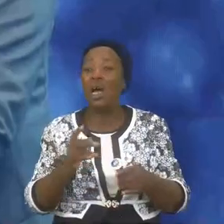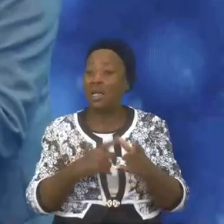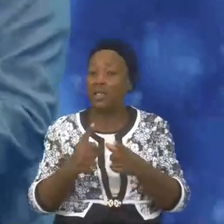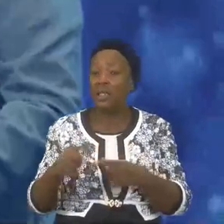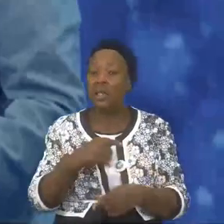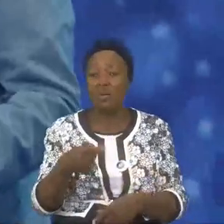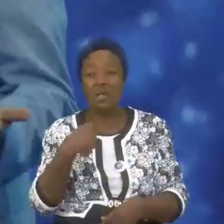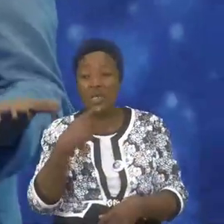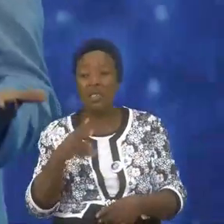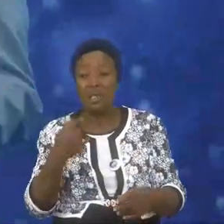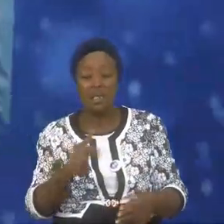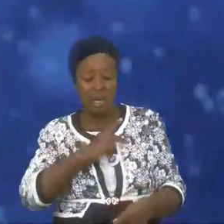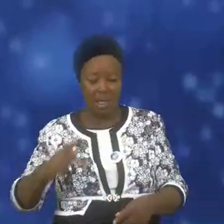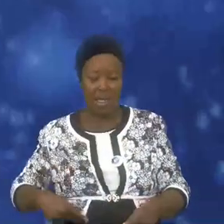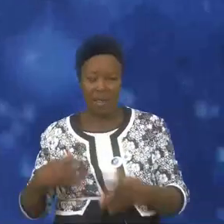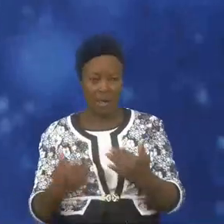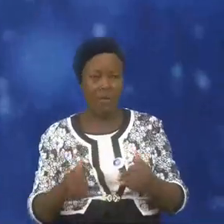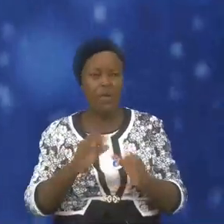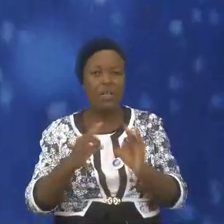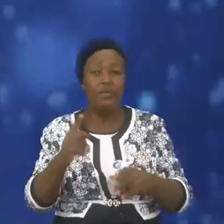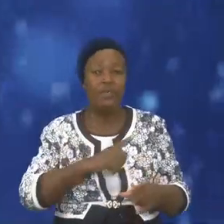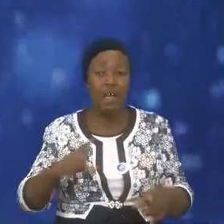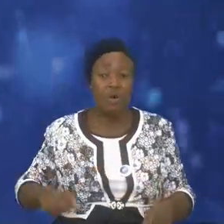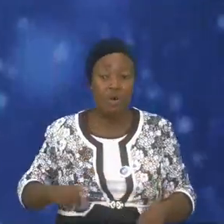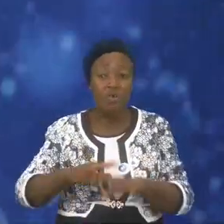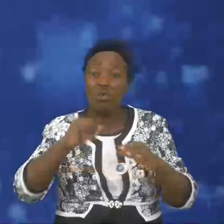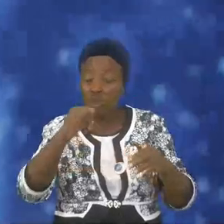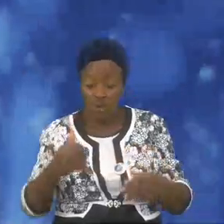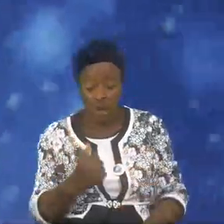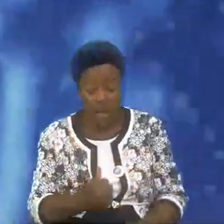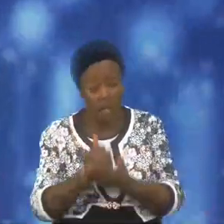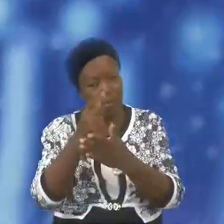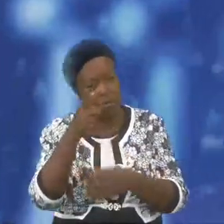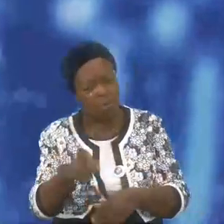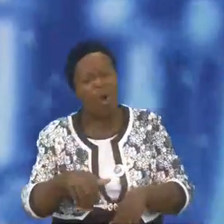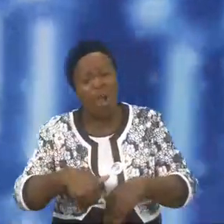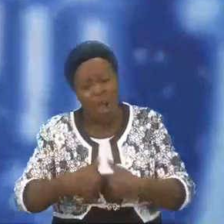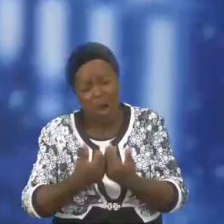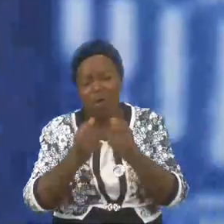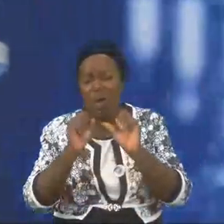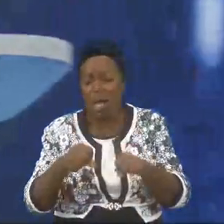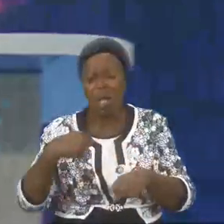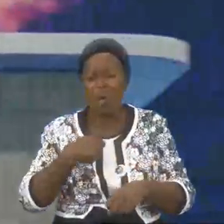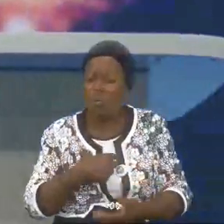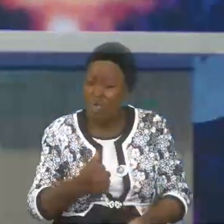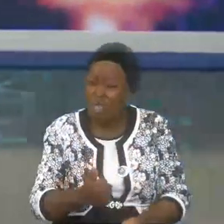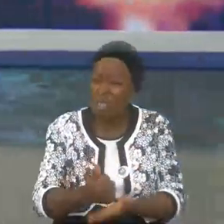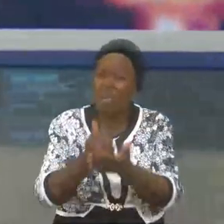directe à Dieu. Et ils disaient au roi, « Si l'Éternel ne t'aide pas, comment pouvons-nous